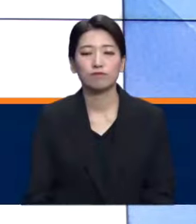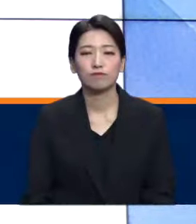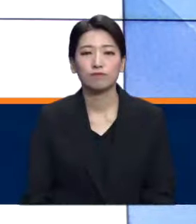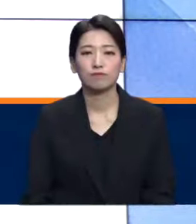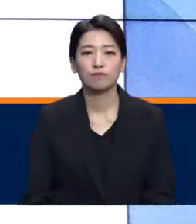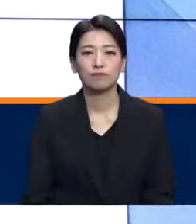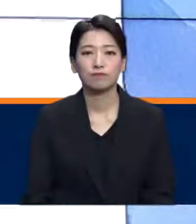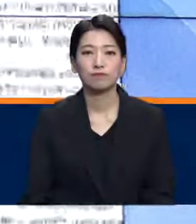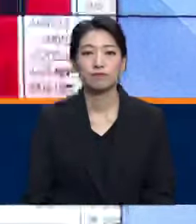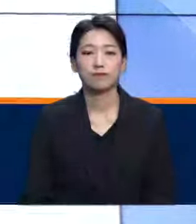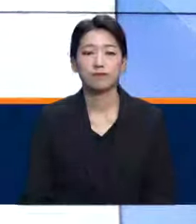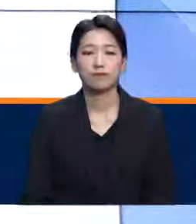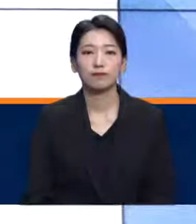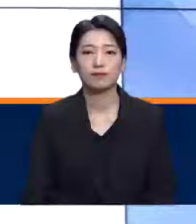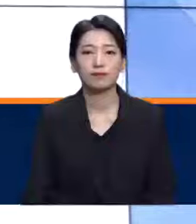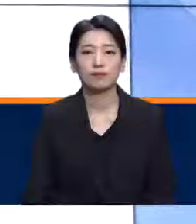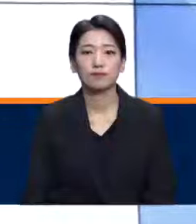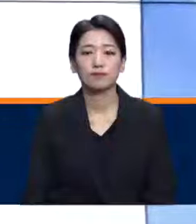기사 보겠습니다.